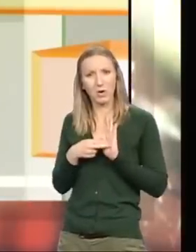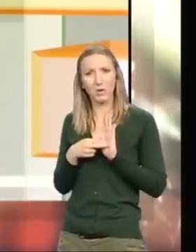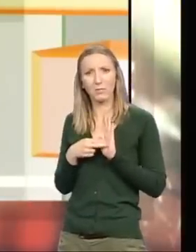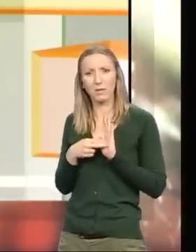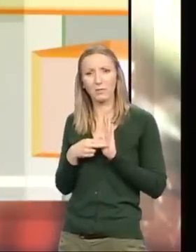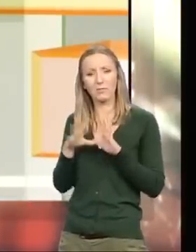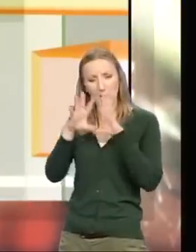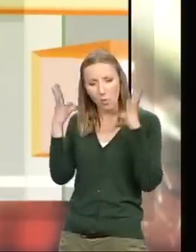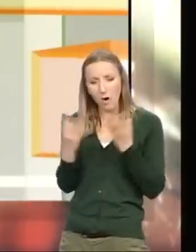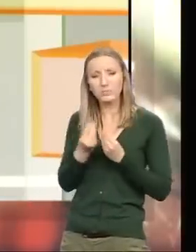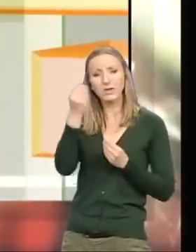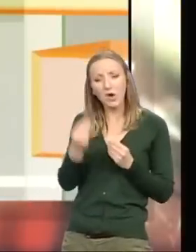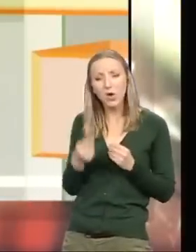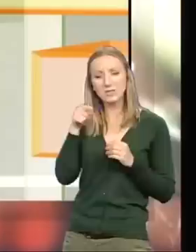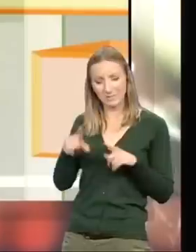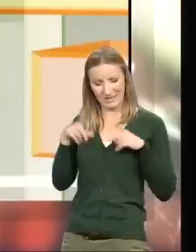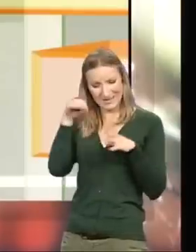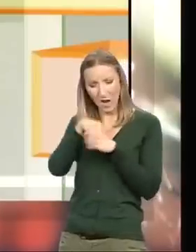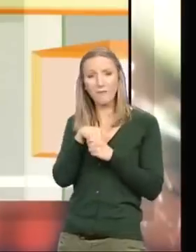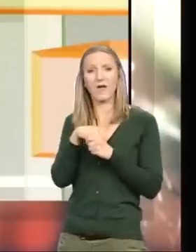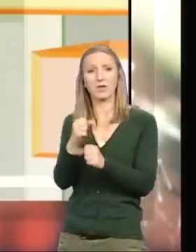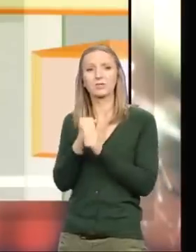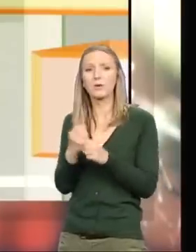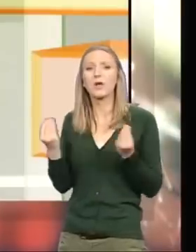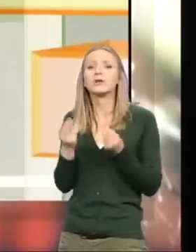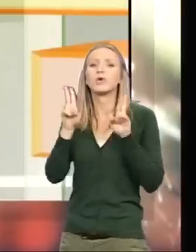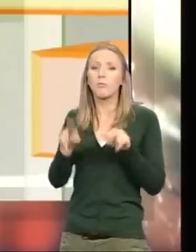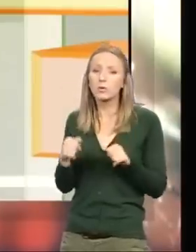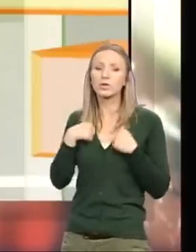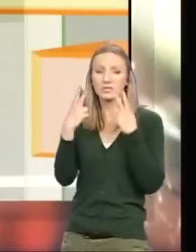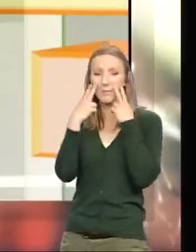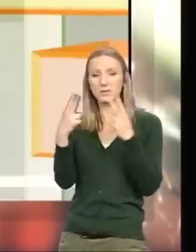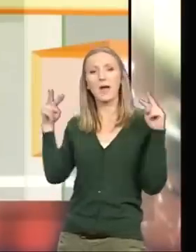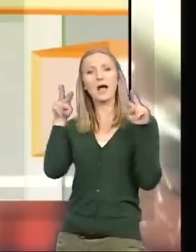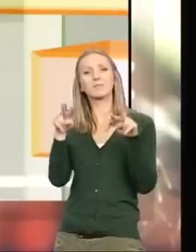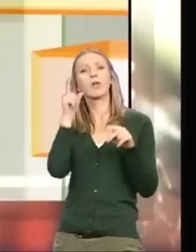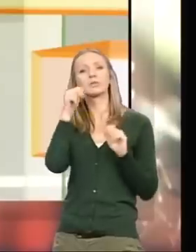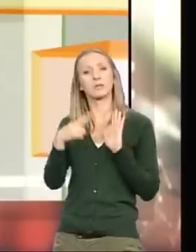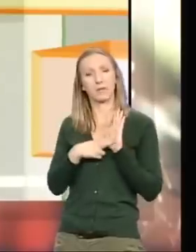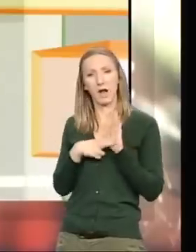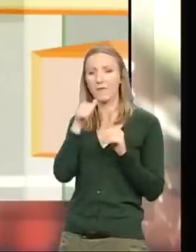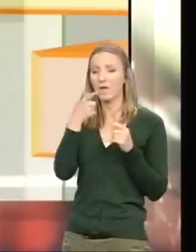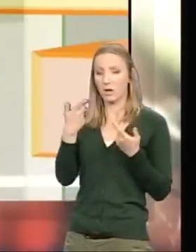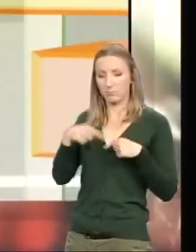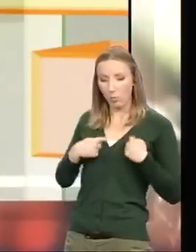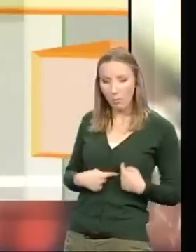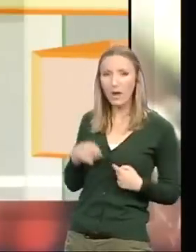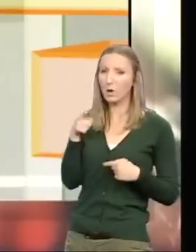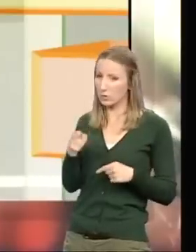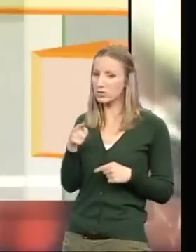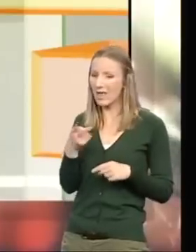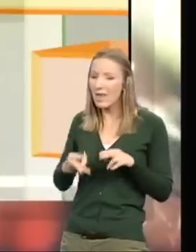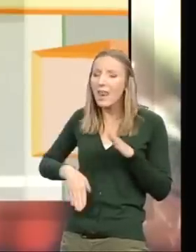koncept stanovanja uz podršku nešto što možda se posmatra i sasvete ljudskih prava i humanosti. To je nesunjivo